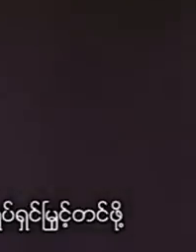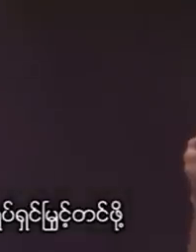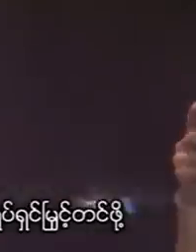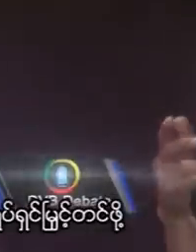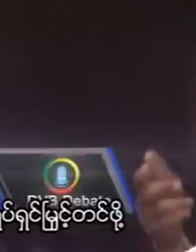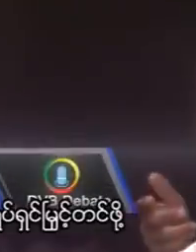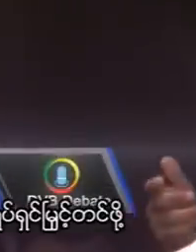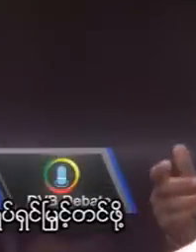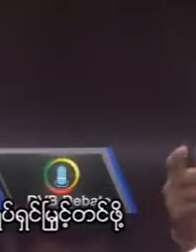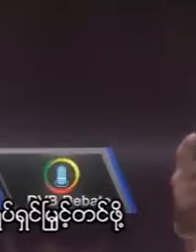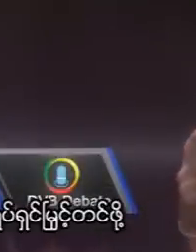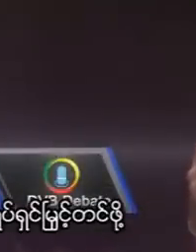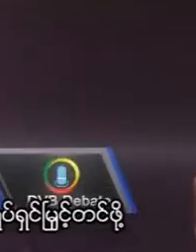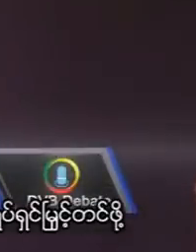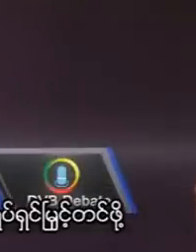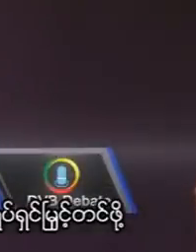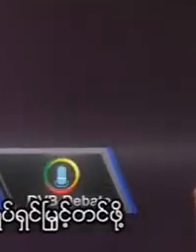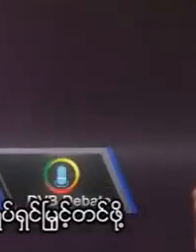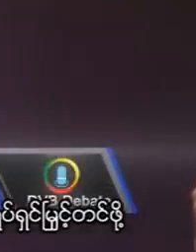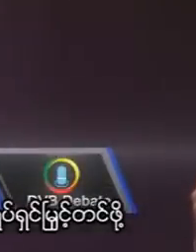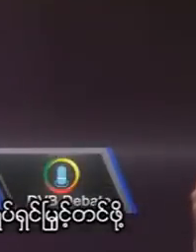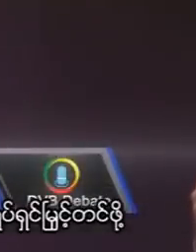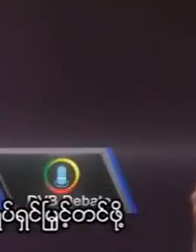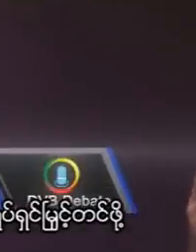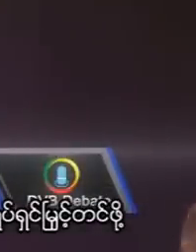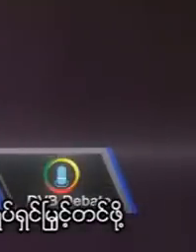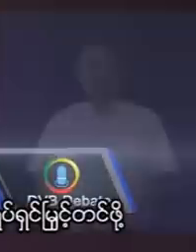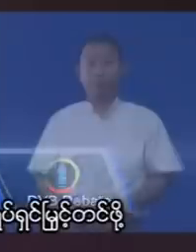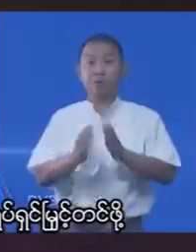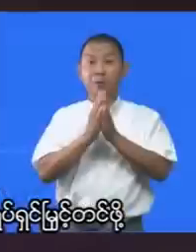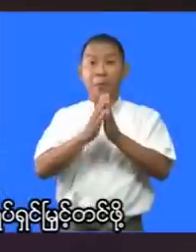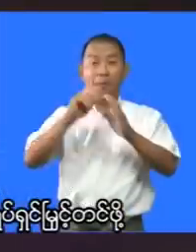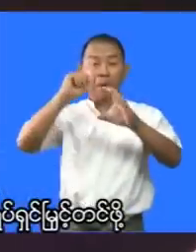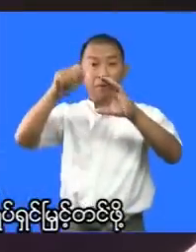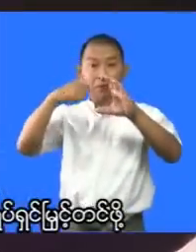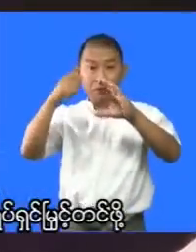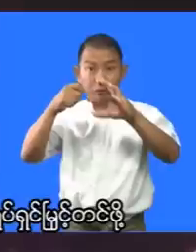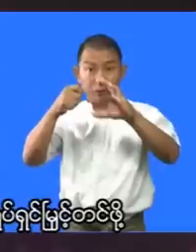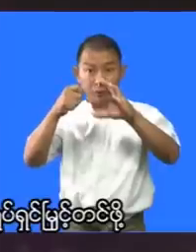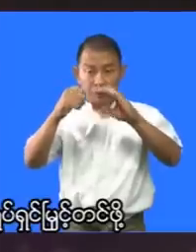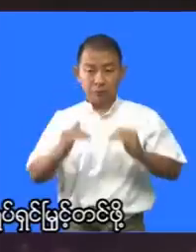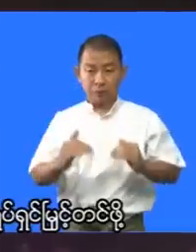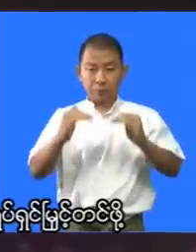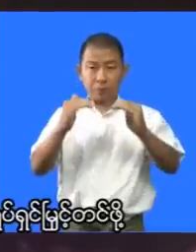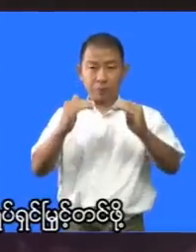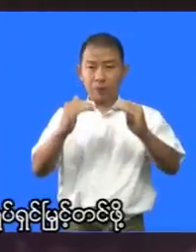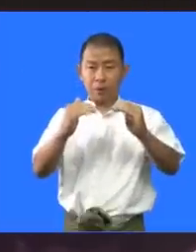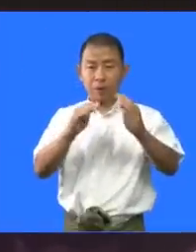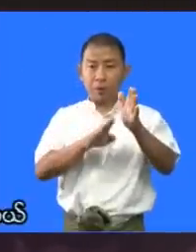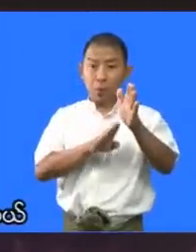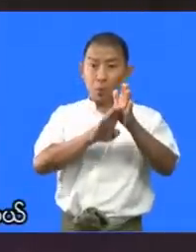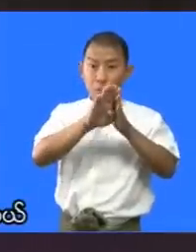ညီမယုံရှင်မြင့်တင်ရင်နေဆိုတဲ့အတုံးနှုံးထက်ညီမယုံရှင်မြင့်တ